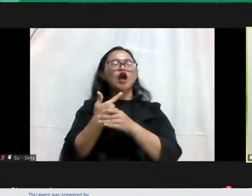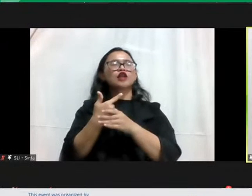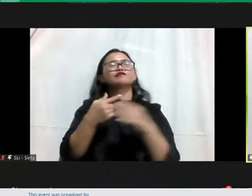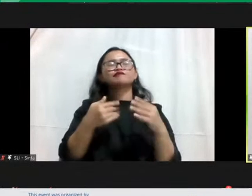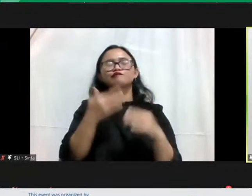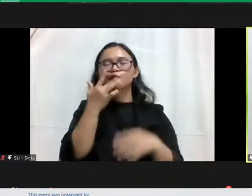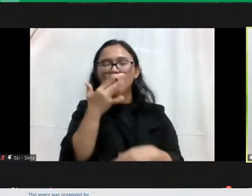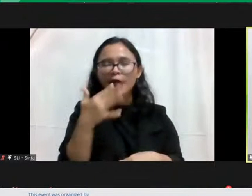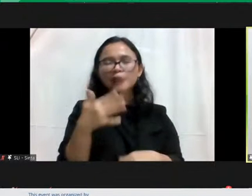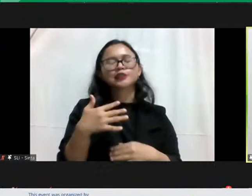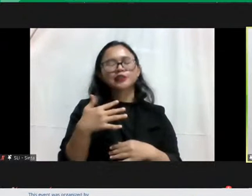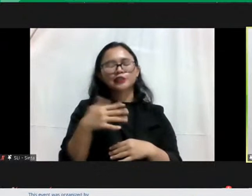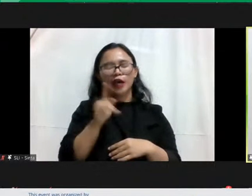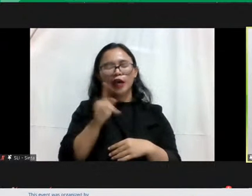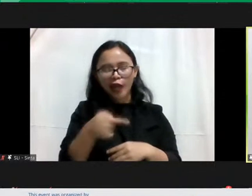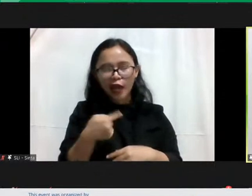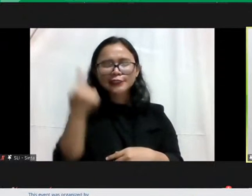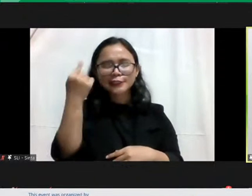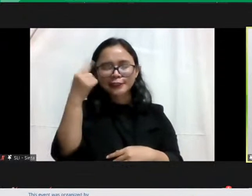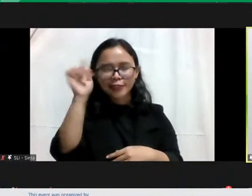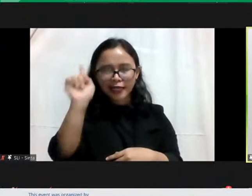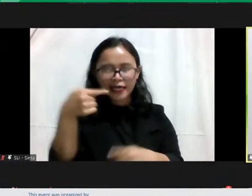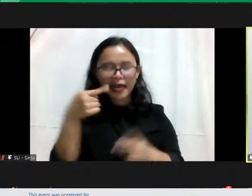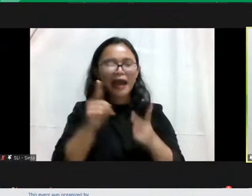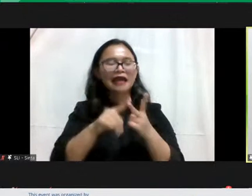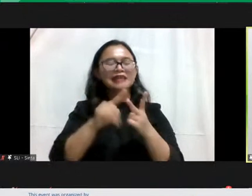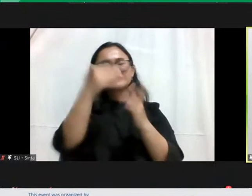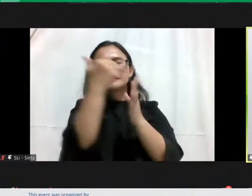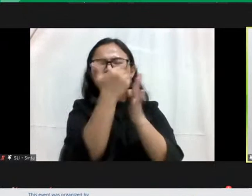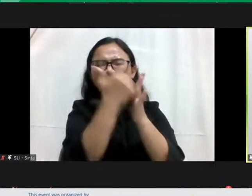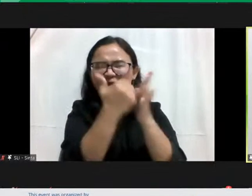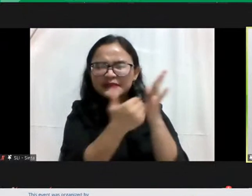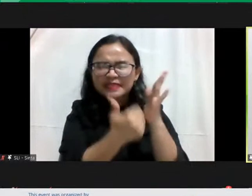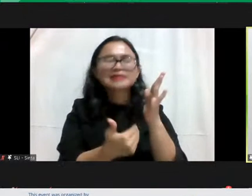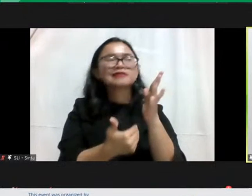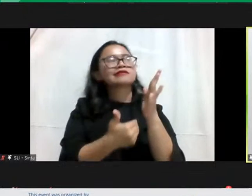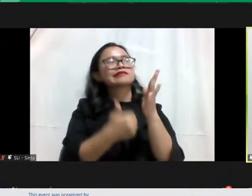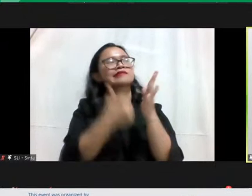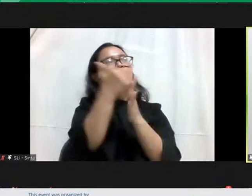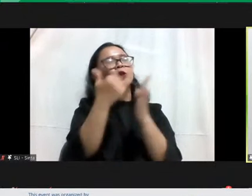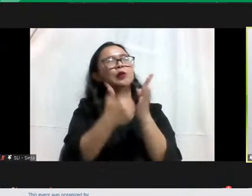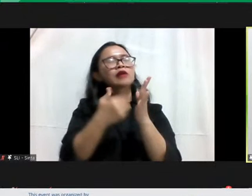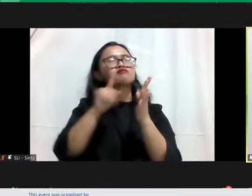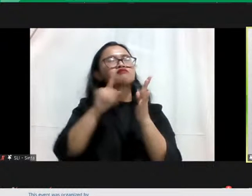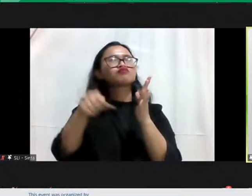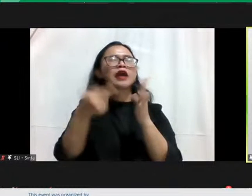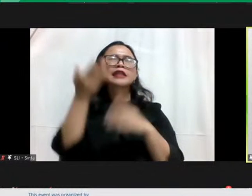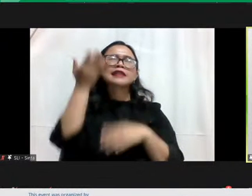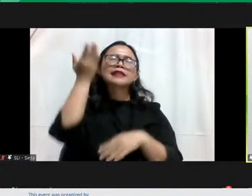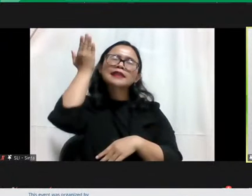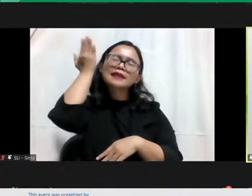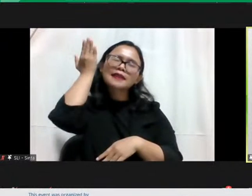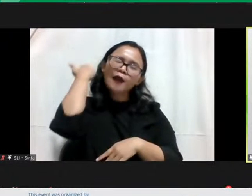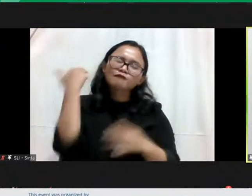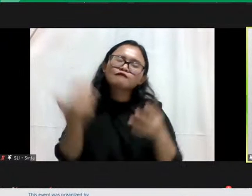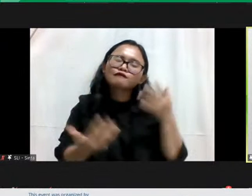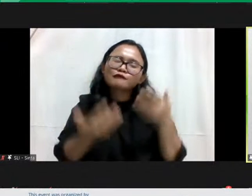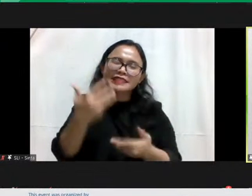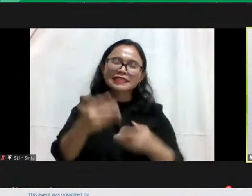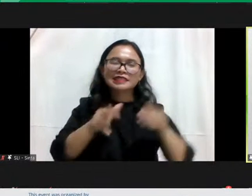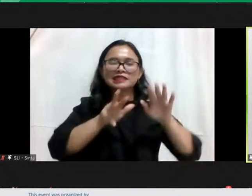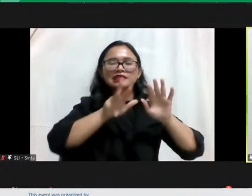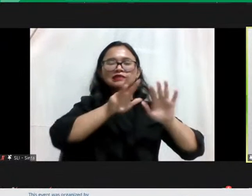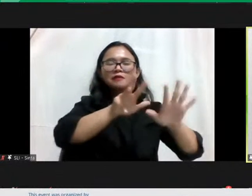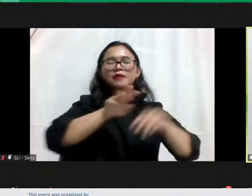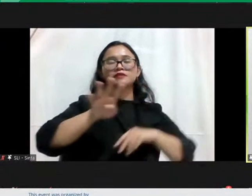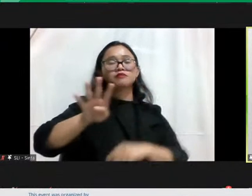ya Eh kebijakannya dari sejak tahun mungkin sejak tahun 1945